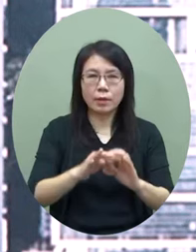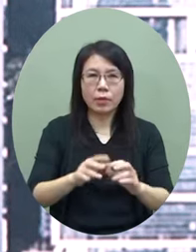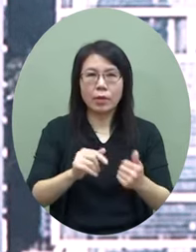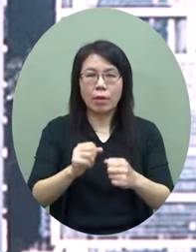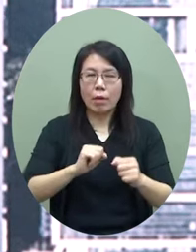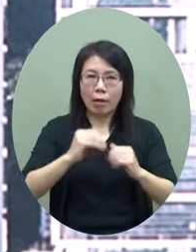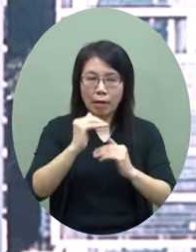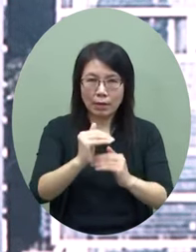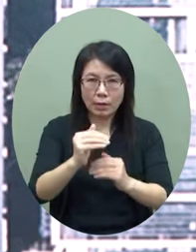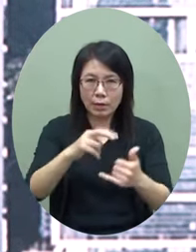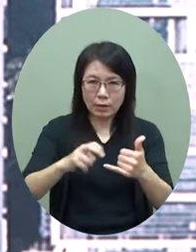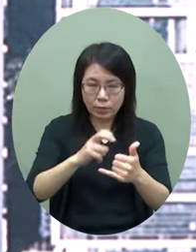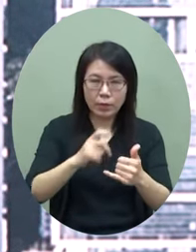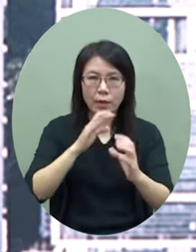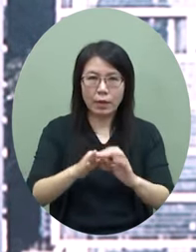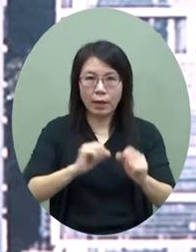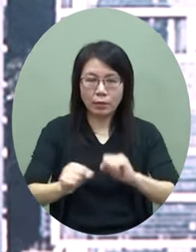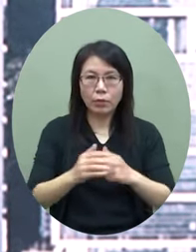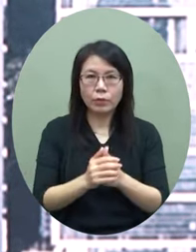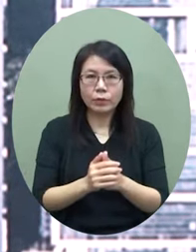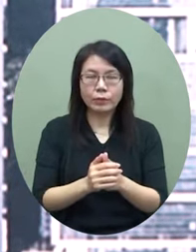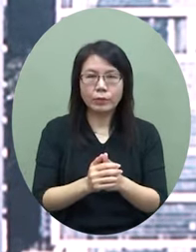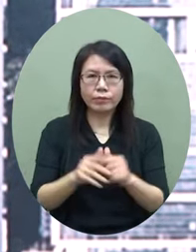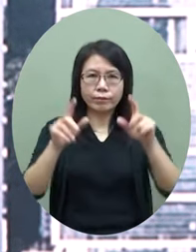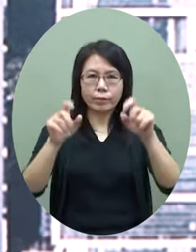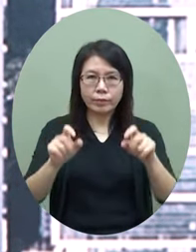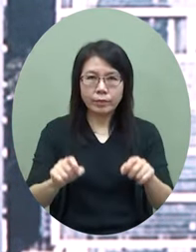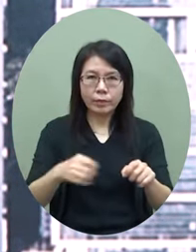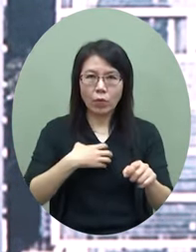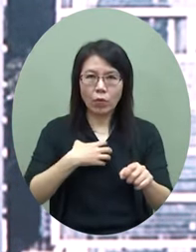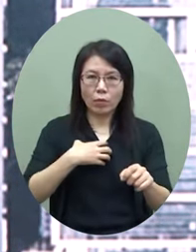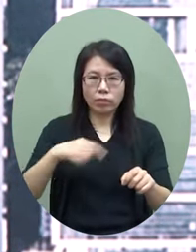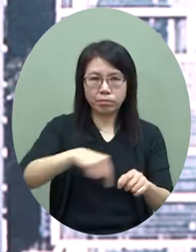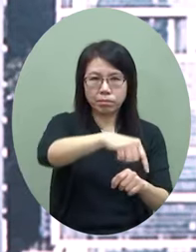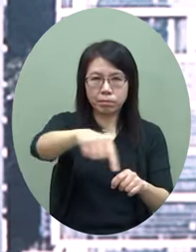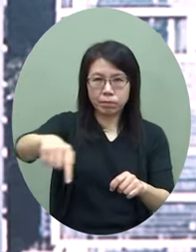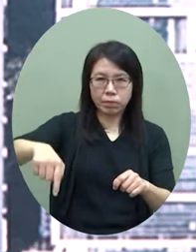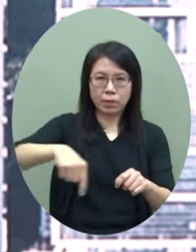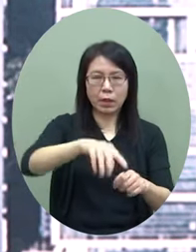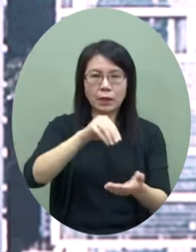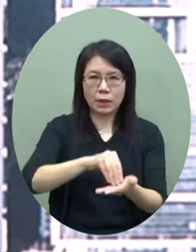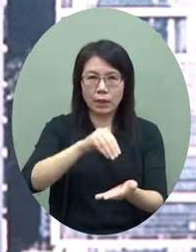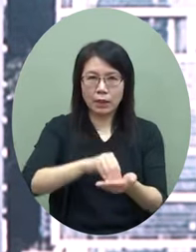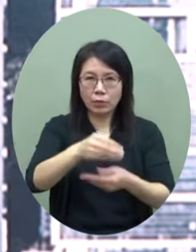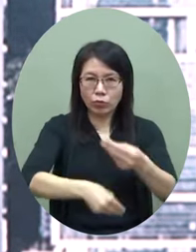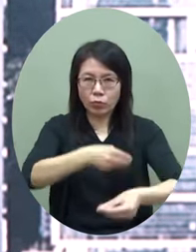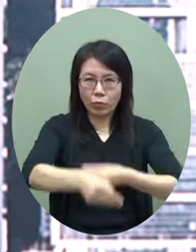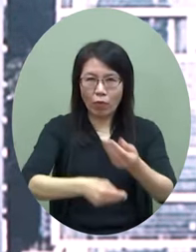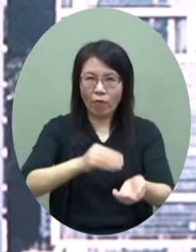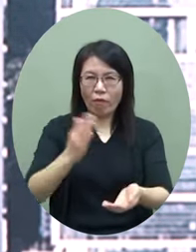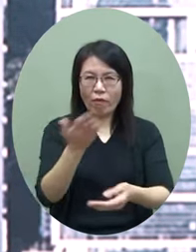Declaration意思就是說 我們感覺到這個區域有一定傳播的風險